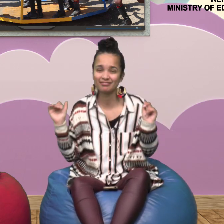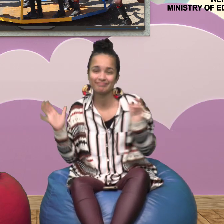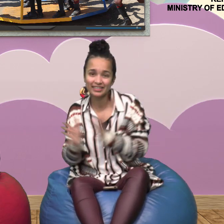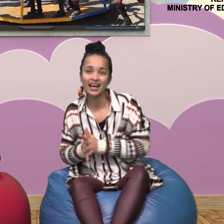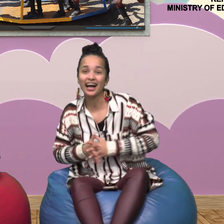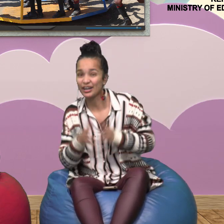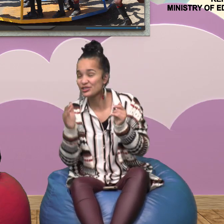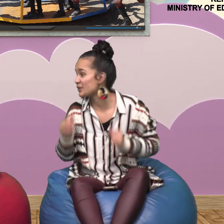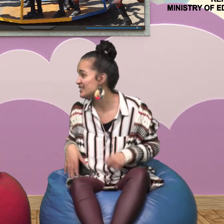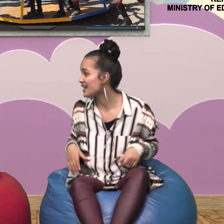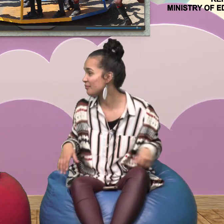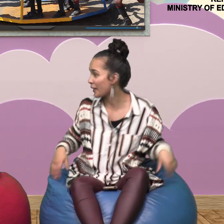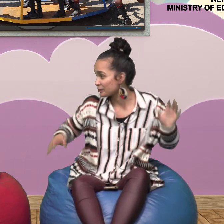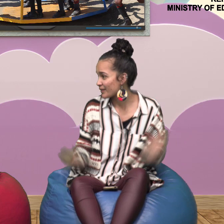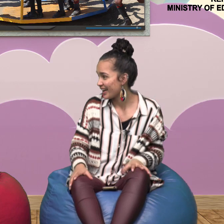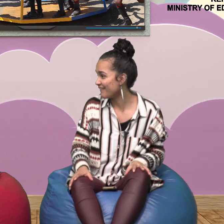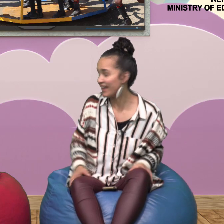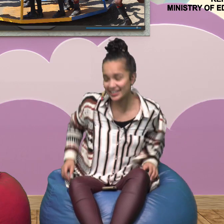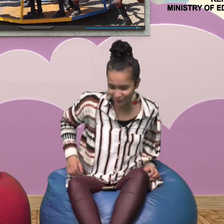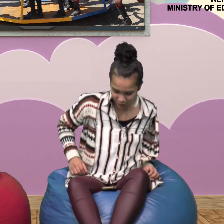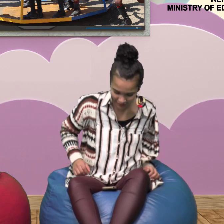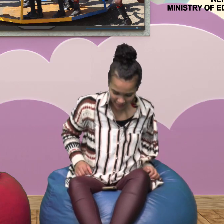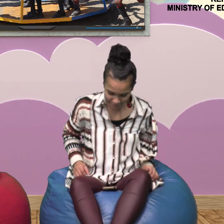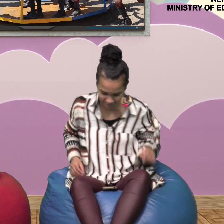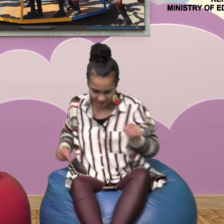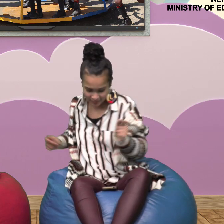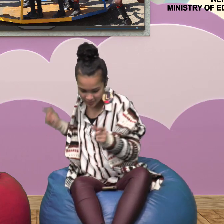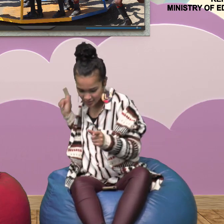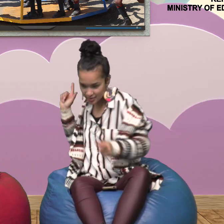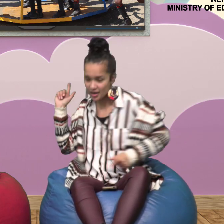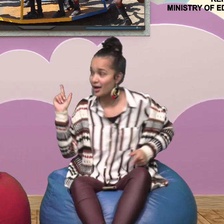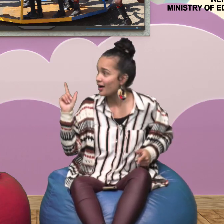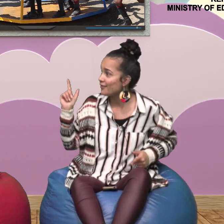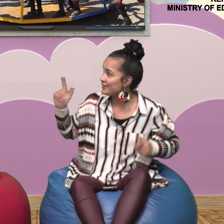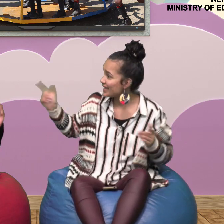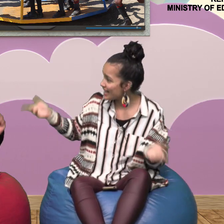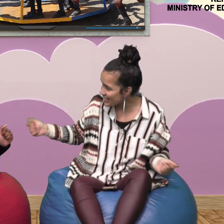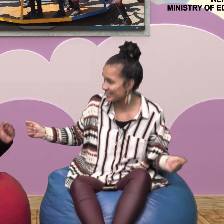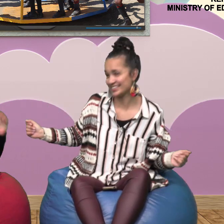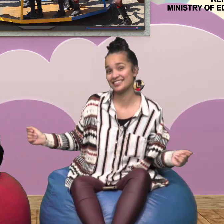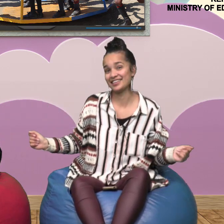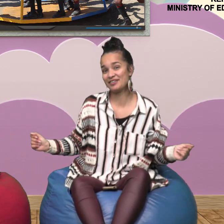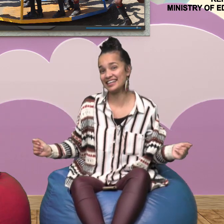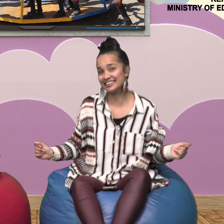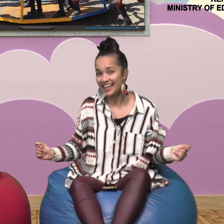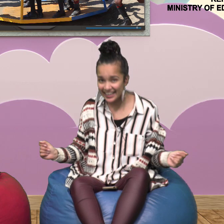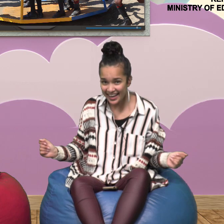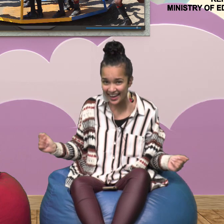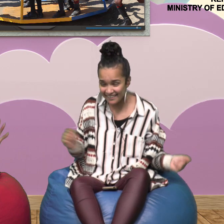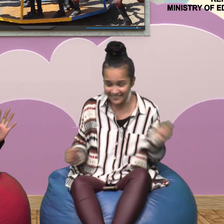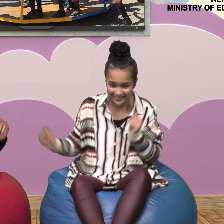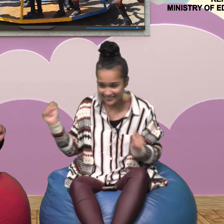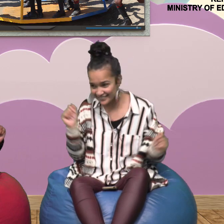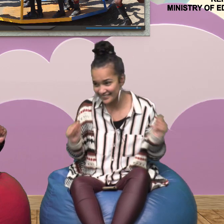vertel. Dan kan ons ook so aan die slaap raak. Wat is volgende? Volgende is Weer Zoe en